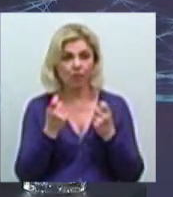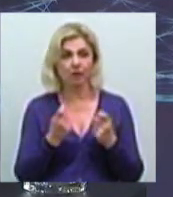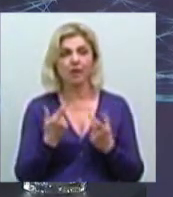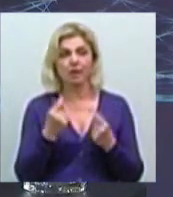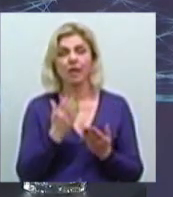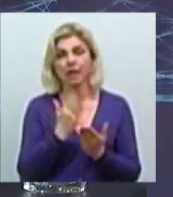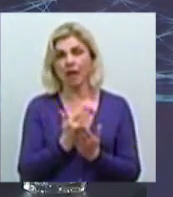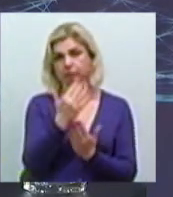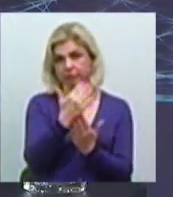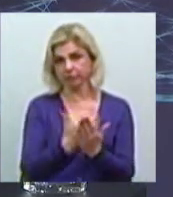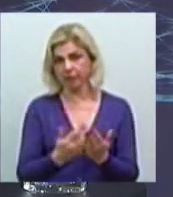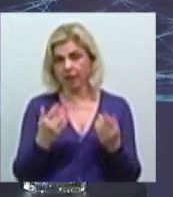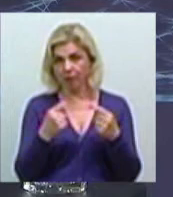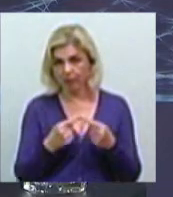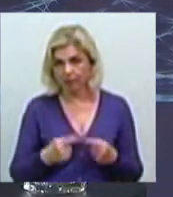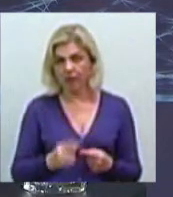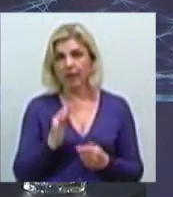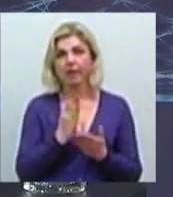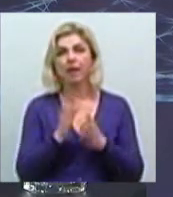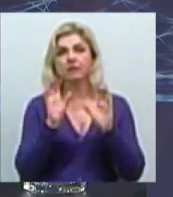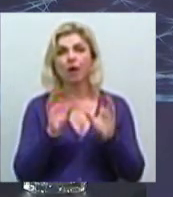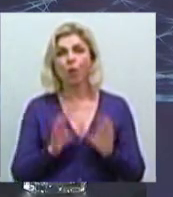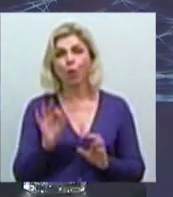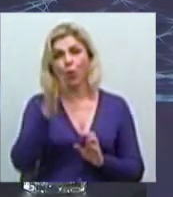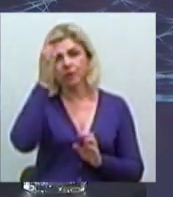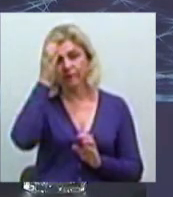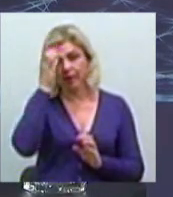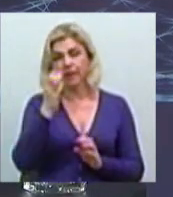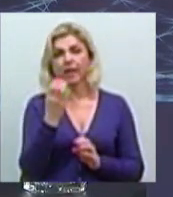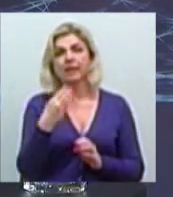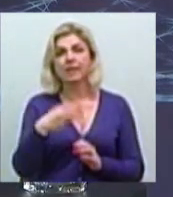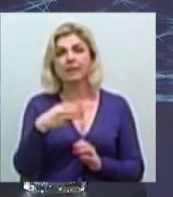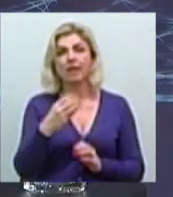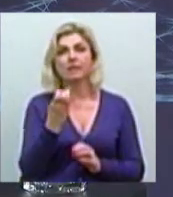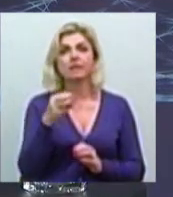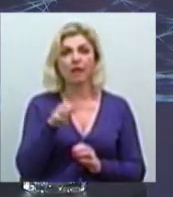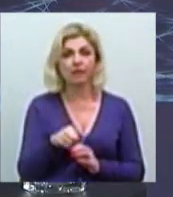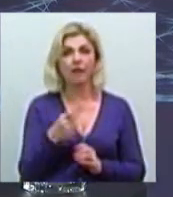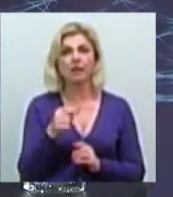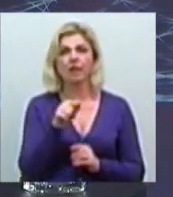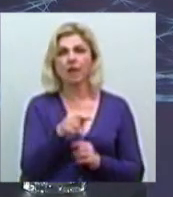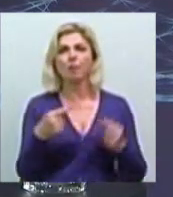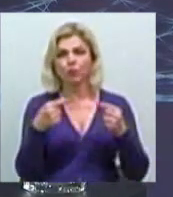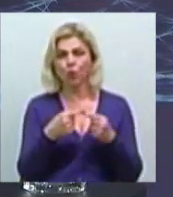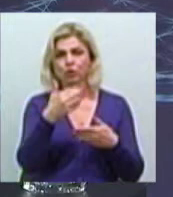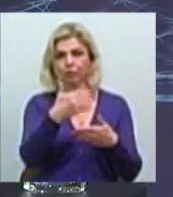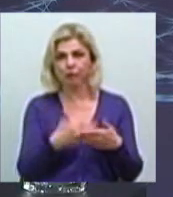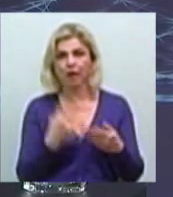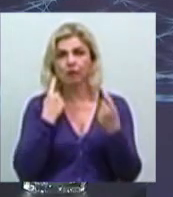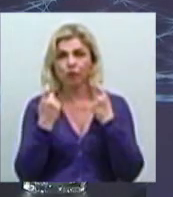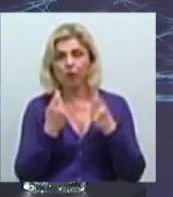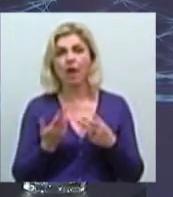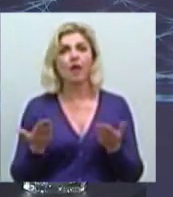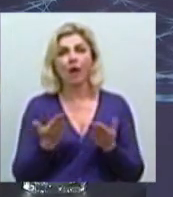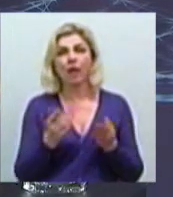певний перелік даних. Та також є закон про освіту, 30 стаття, яка вимагає там певний перелік даних, який повинна